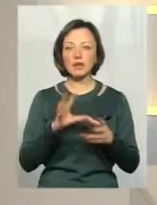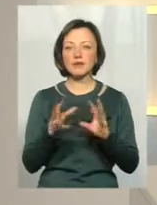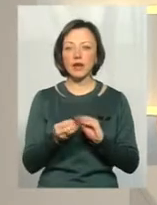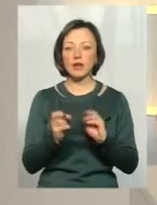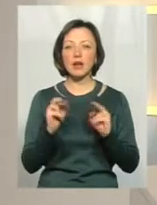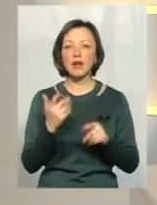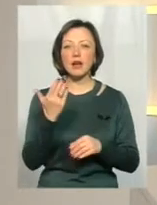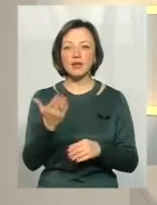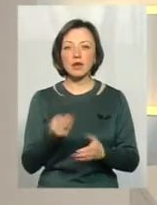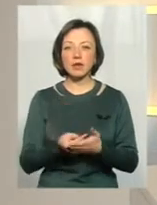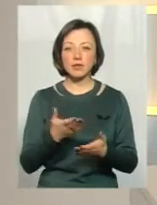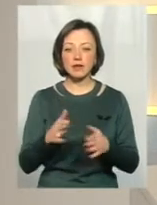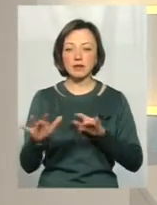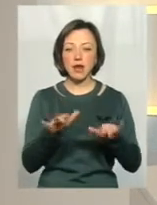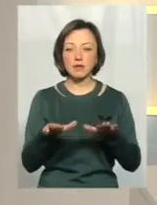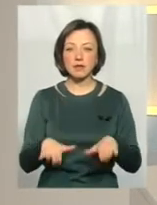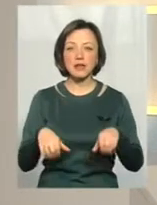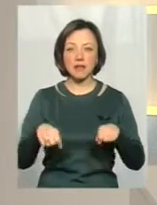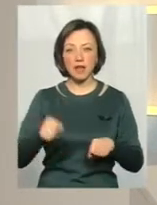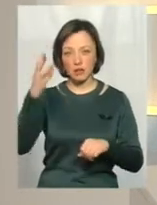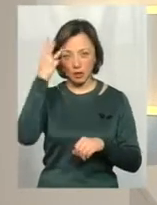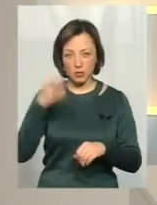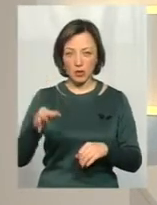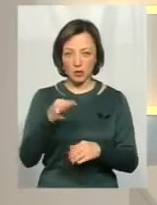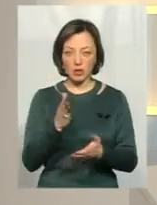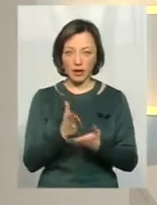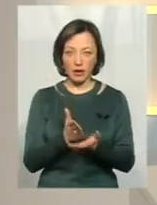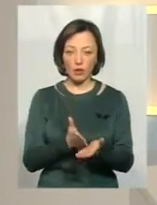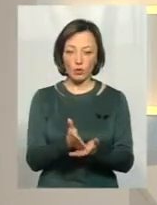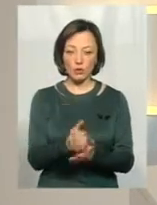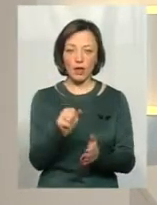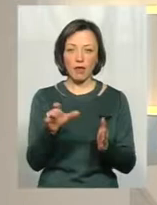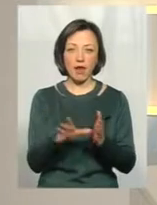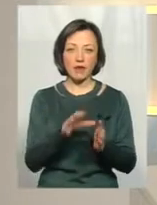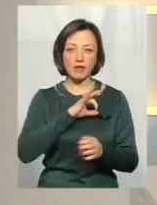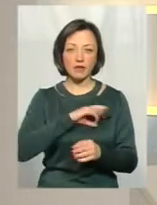влади Хмельниччини? Загалом, в неї є курс на енергоефективність чи ні?